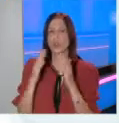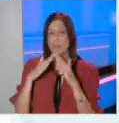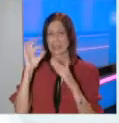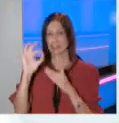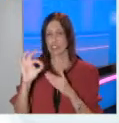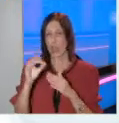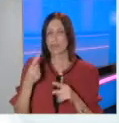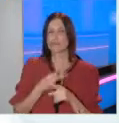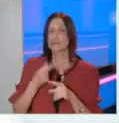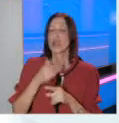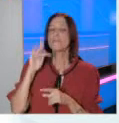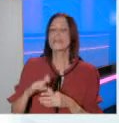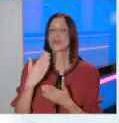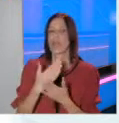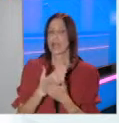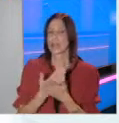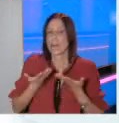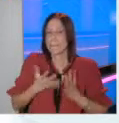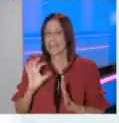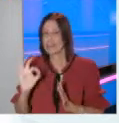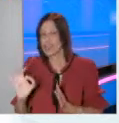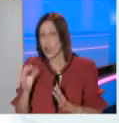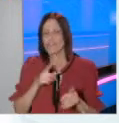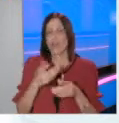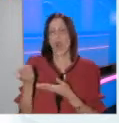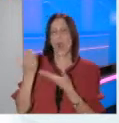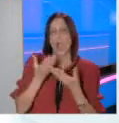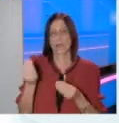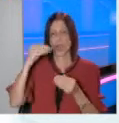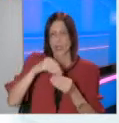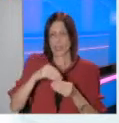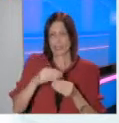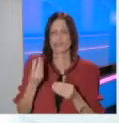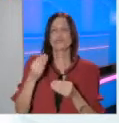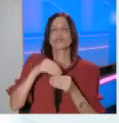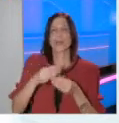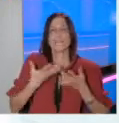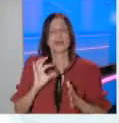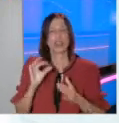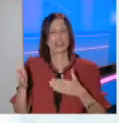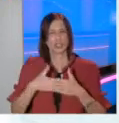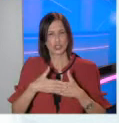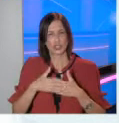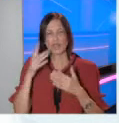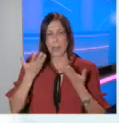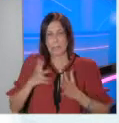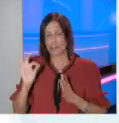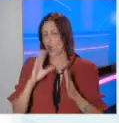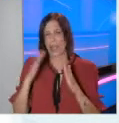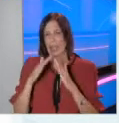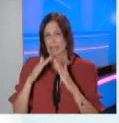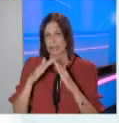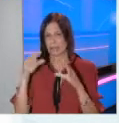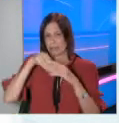משפחה, בניגוד להנחיות. נודע כי ביתו ואורחים נוספים, כולל ביתה של רעייתו ובנה, שאינם מתגוררים עם משפחת